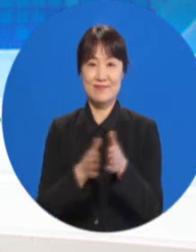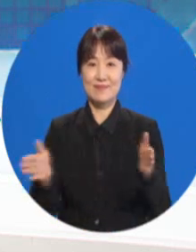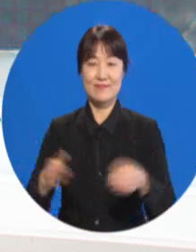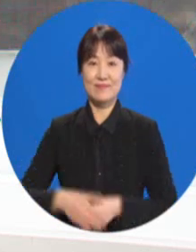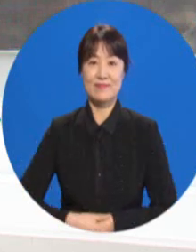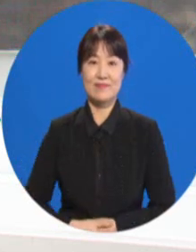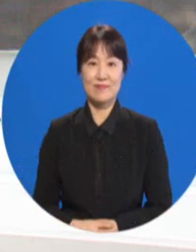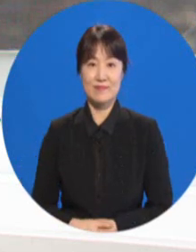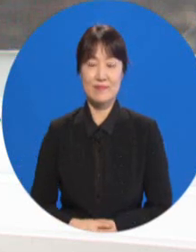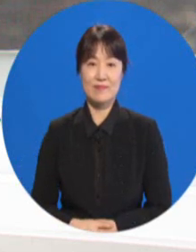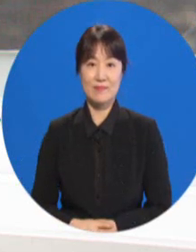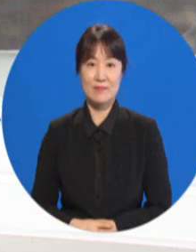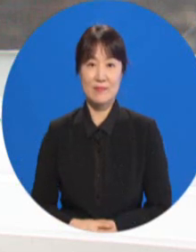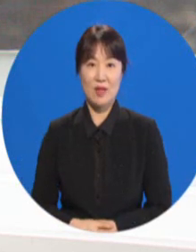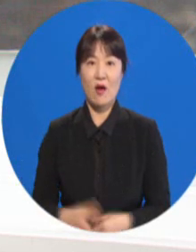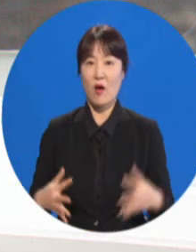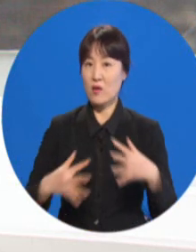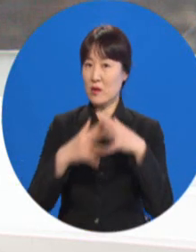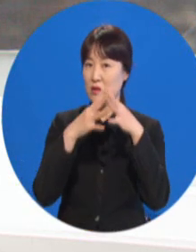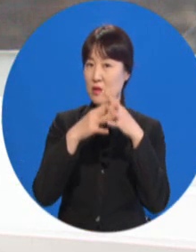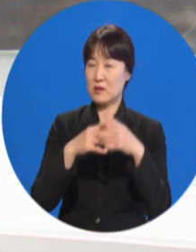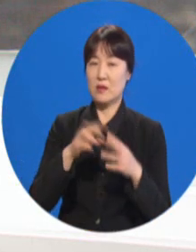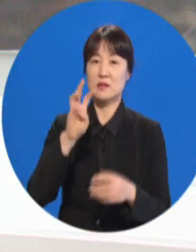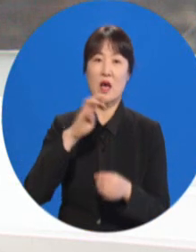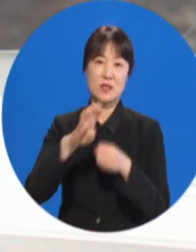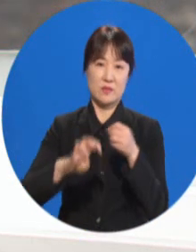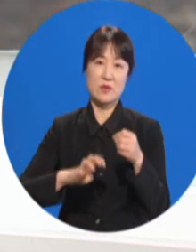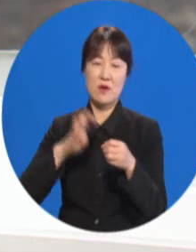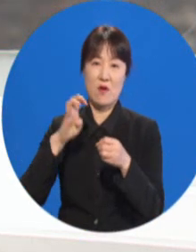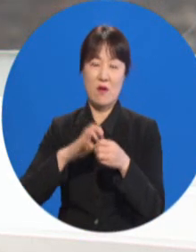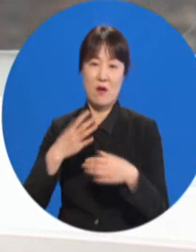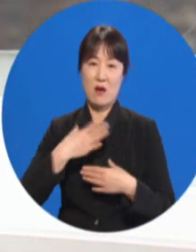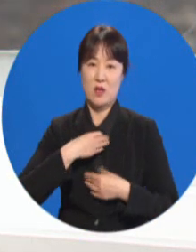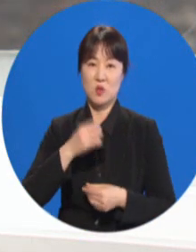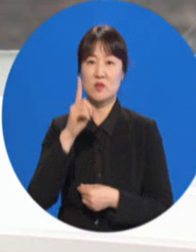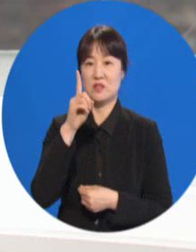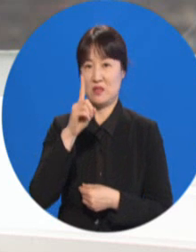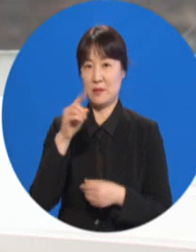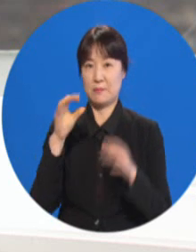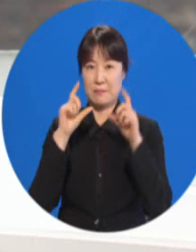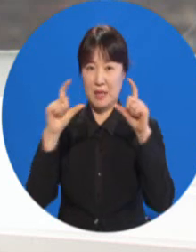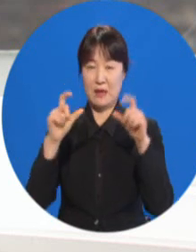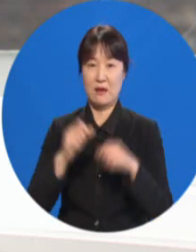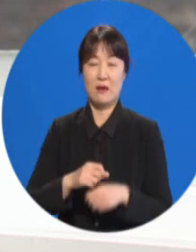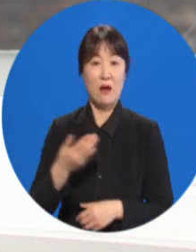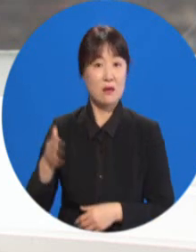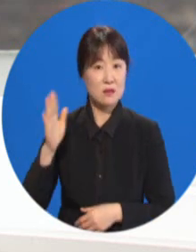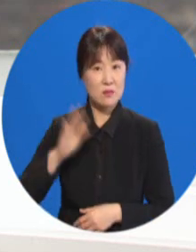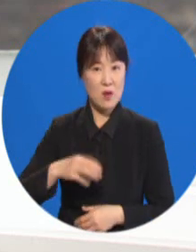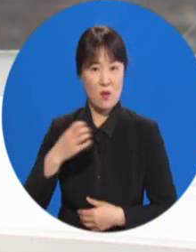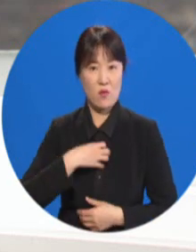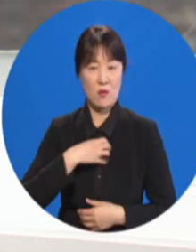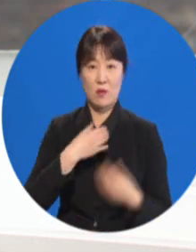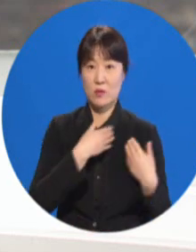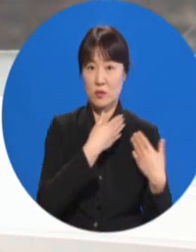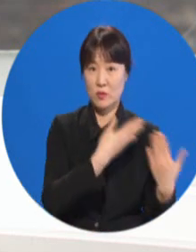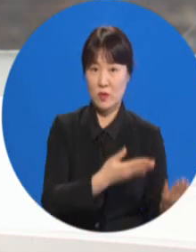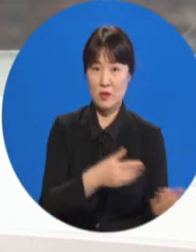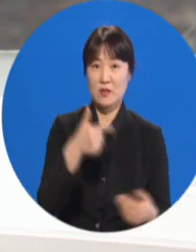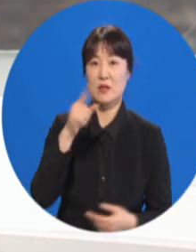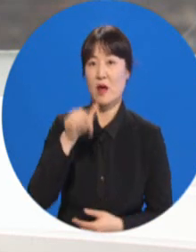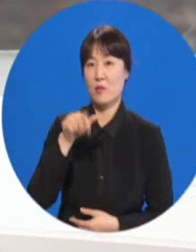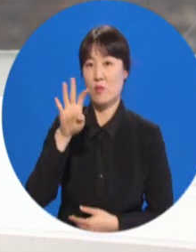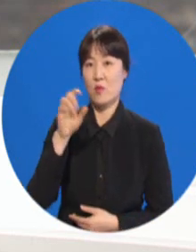합니다. 건설된 지 40년에다 안전도 D등급. 하지만 여전히 위험 속에 방치되어온 여수